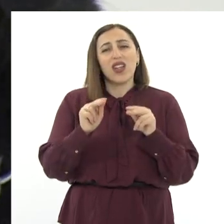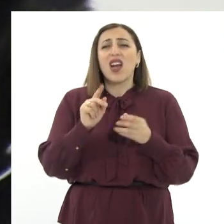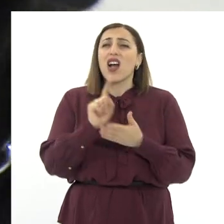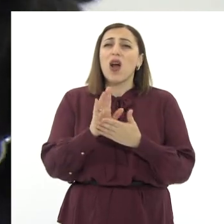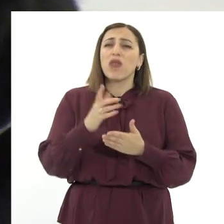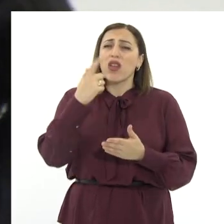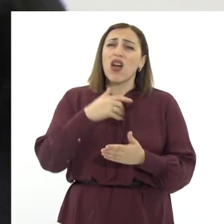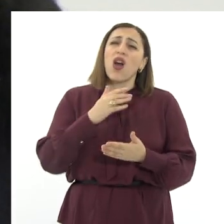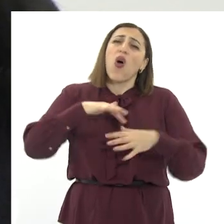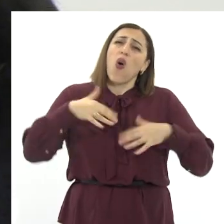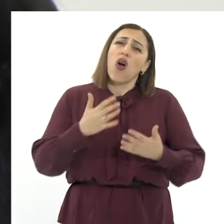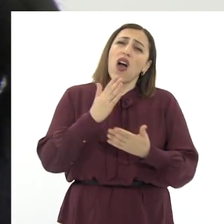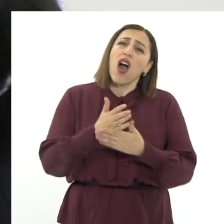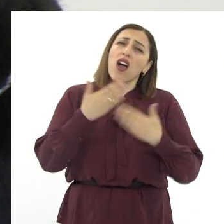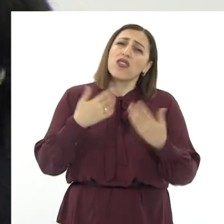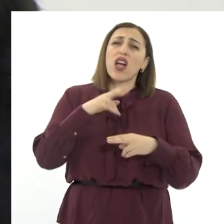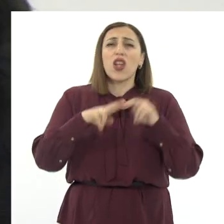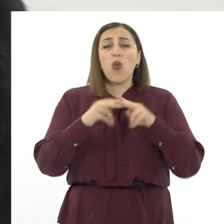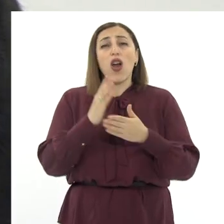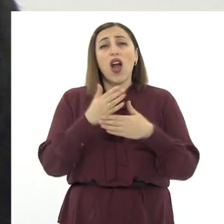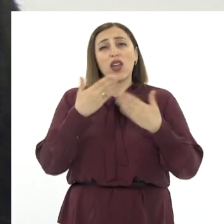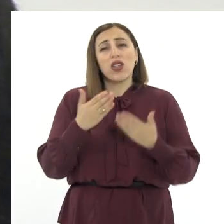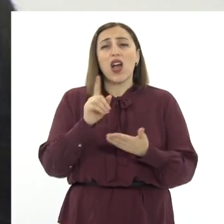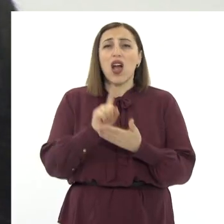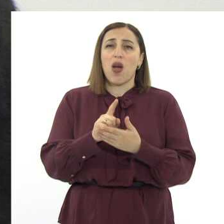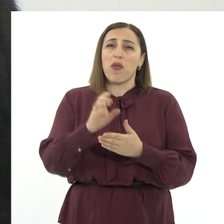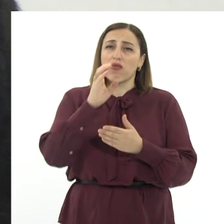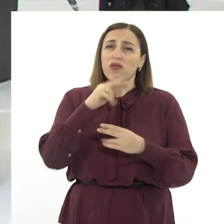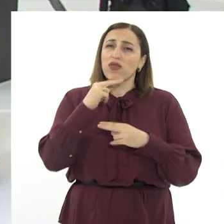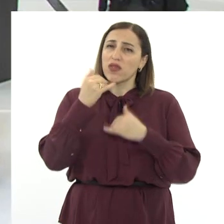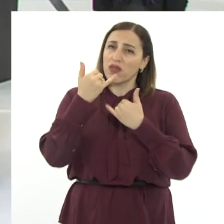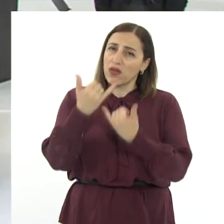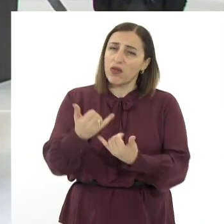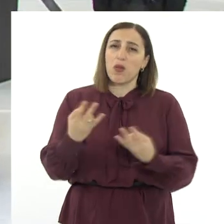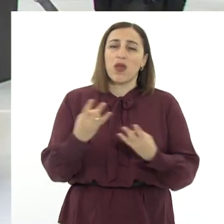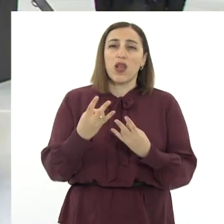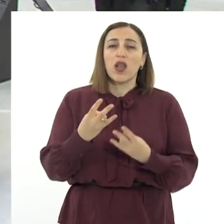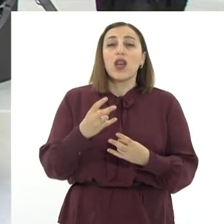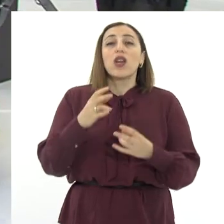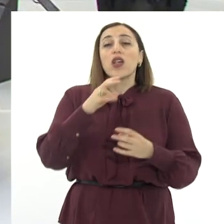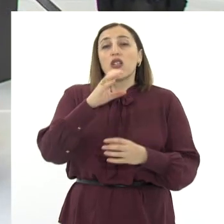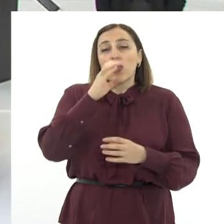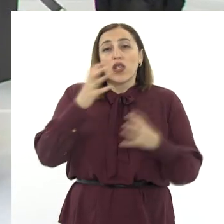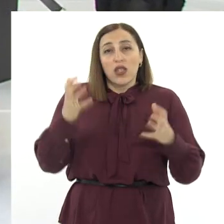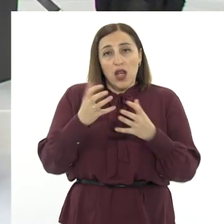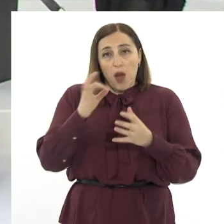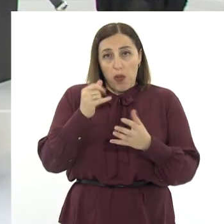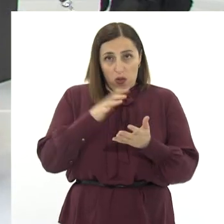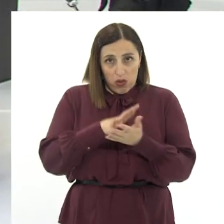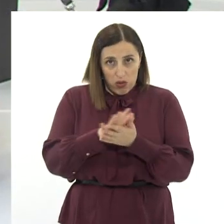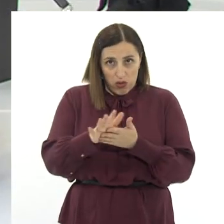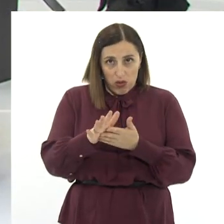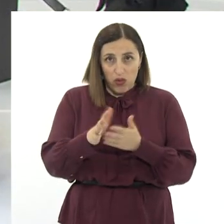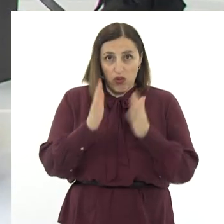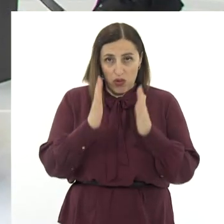ինչից, դու հոգնած ես, տրամադրություն չունես, պետք է կենդանուն անպայման ժամանակ տրամադրել։ Կենդանուն լավ պահել է նաև ծախսատարը,